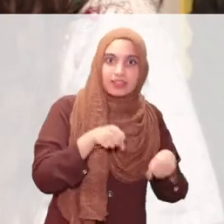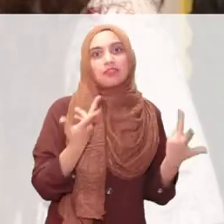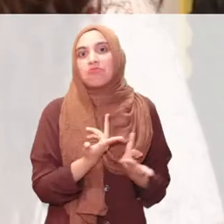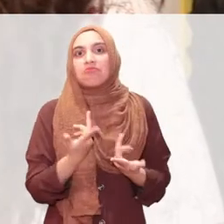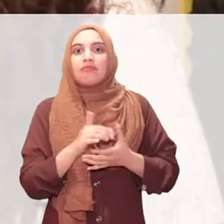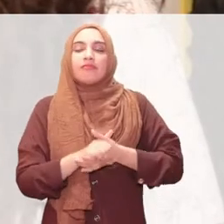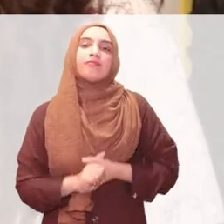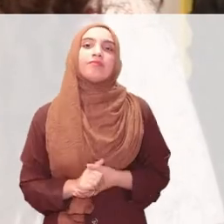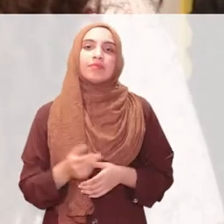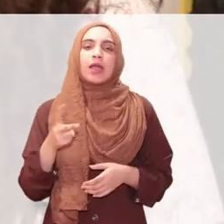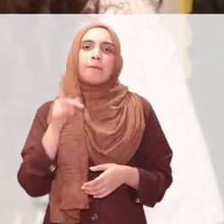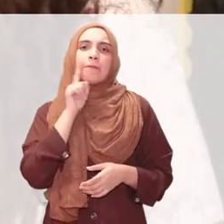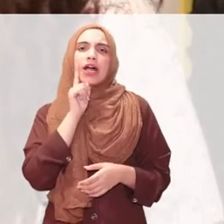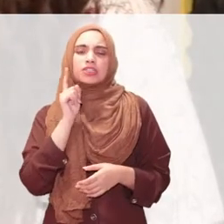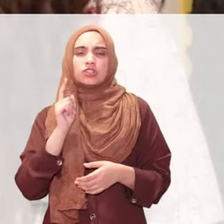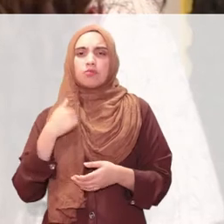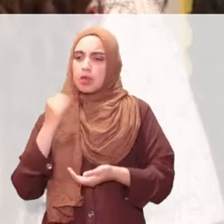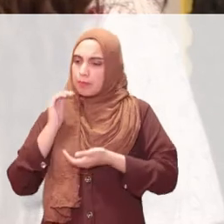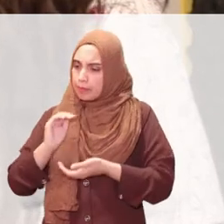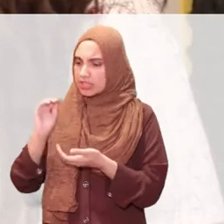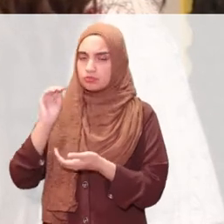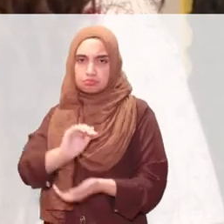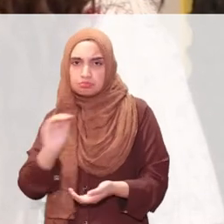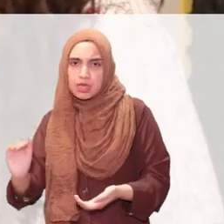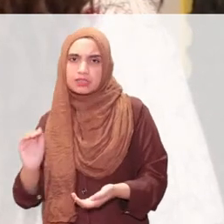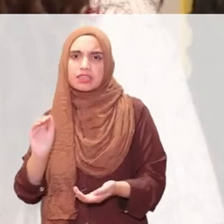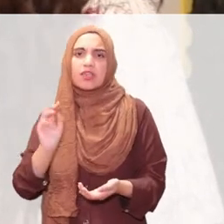350 subscribe